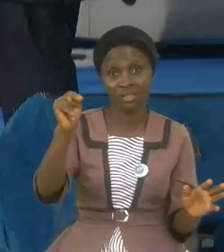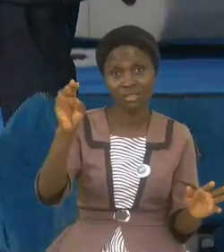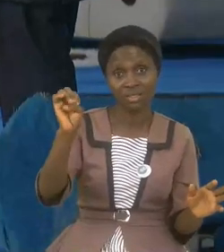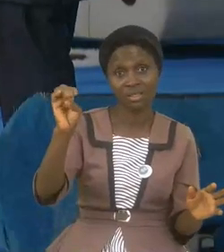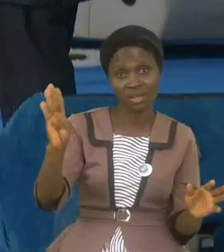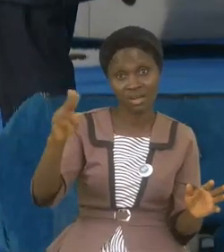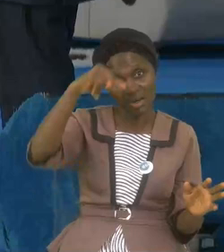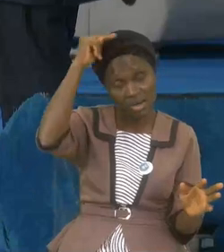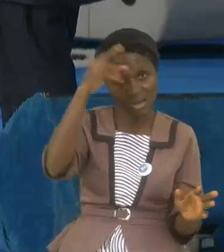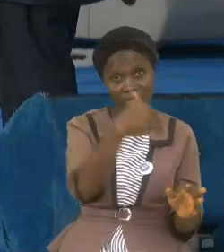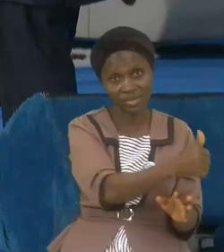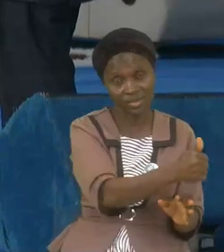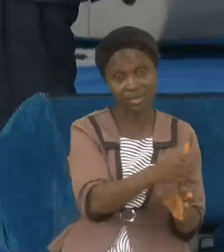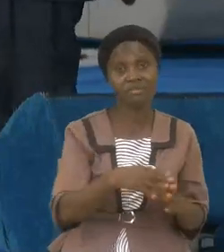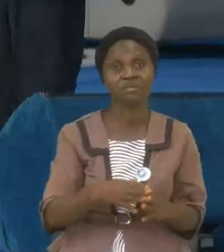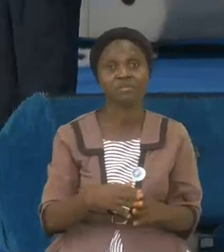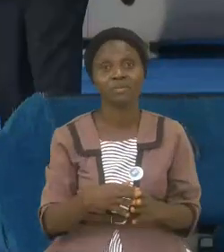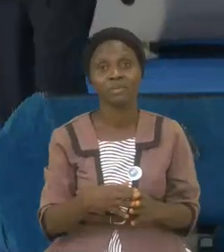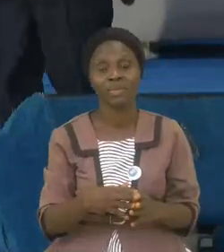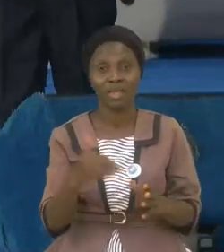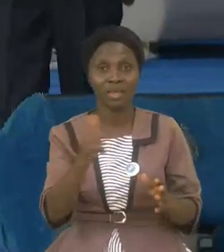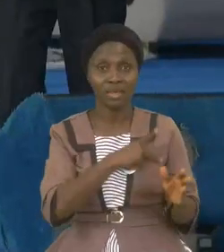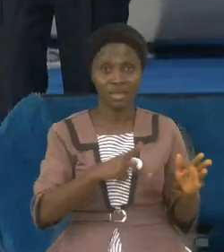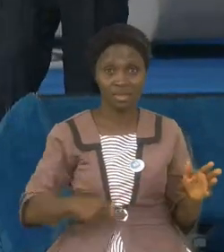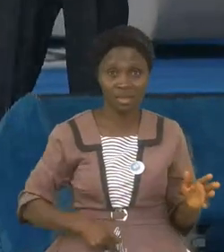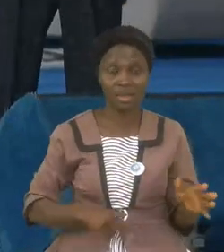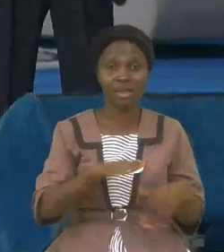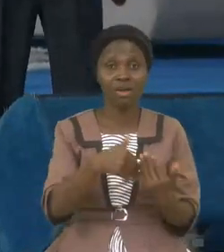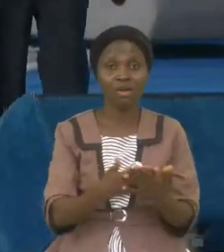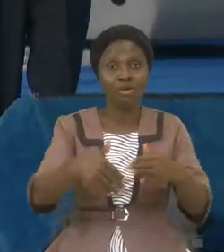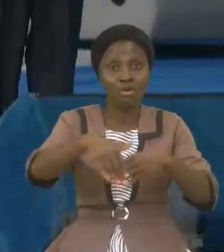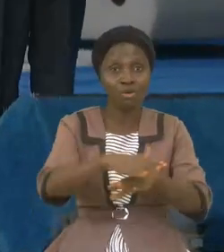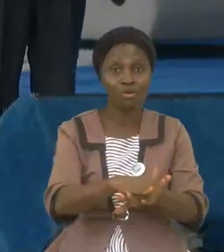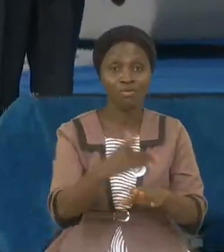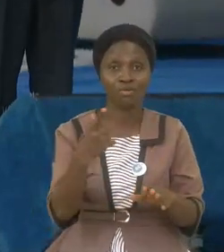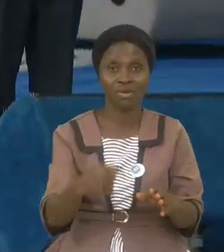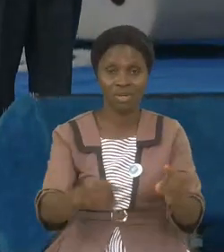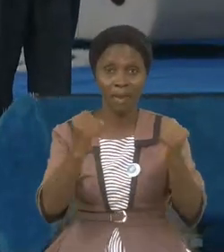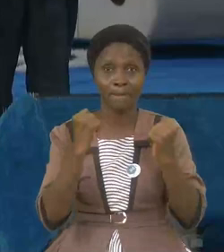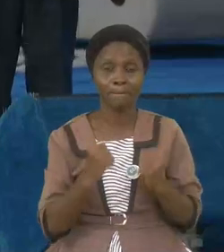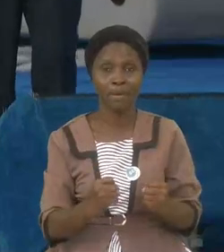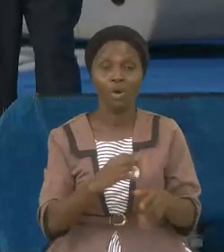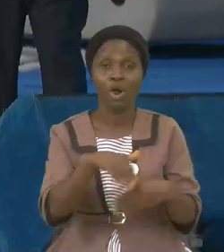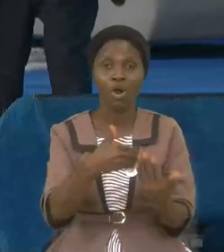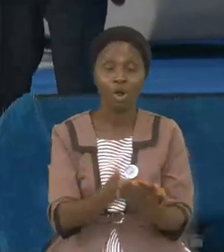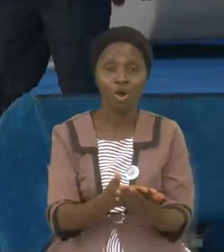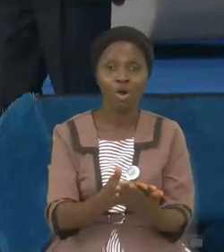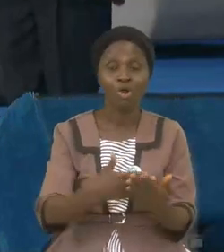d'eux un néant. Et Nebuchadnezzar lui-même, un empereur, Nebuchadnezzar, un